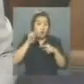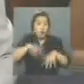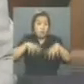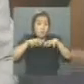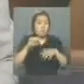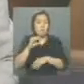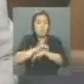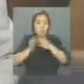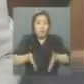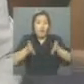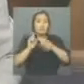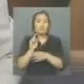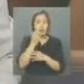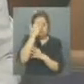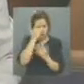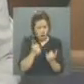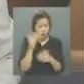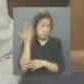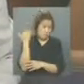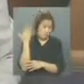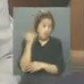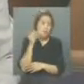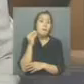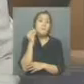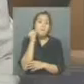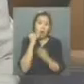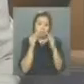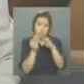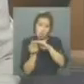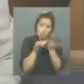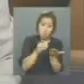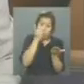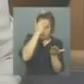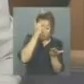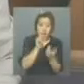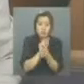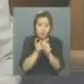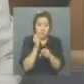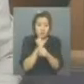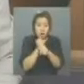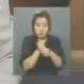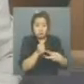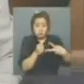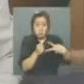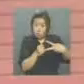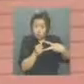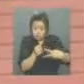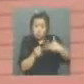ก่อนที่แล้วค่ะได้เกิดอุบัติเหตุบ้านพังถล่มสาเหตุก็มาจากการยกบ้านให้สูงขึ้นทำให้มีผู้บาดเจ็บ3คน